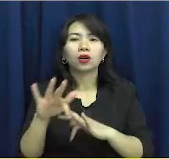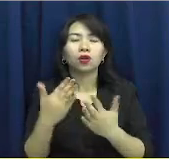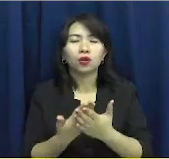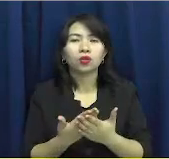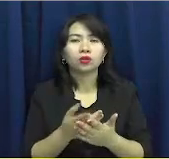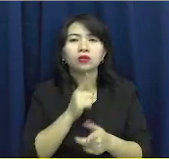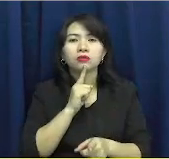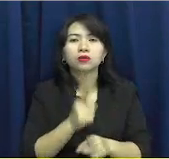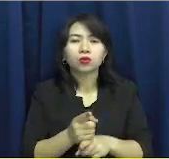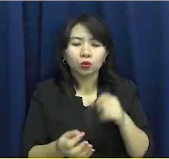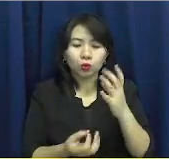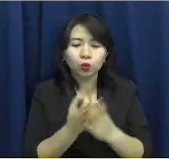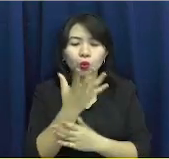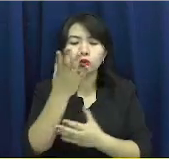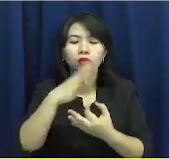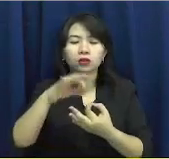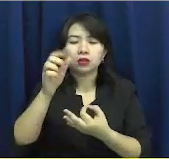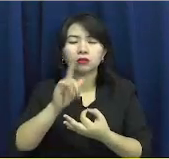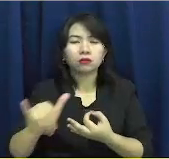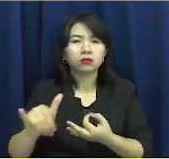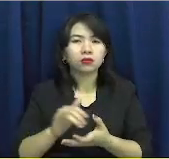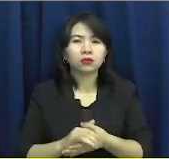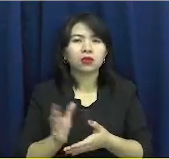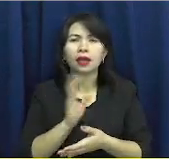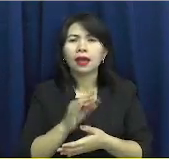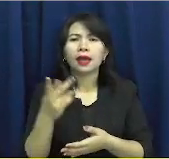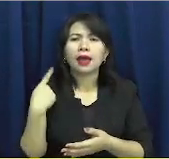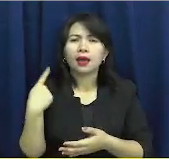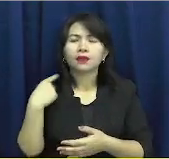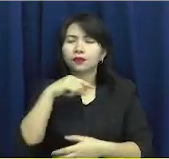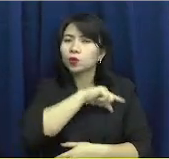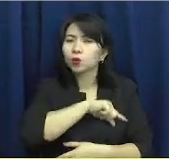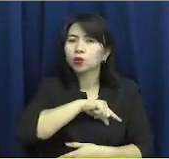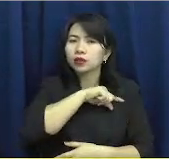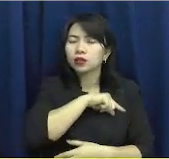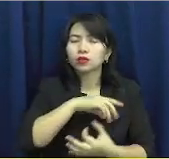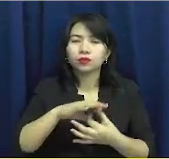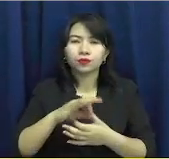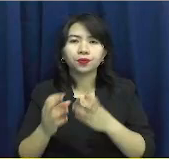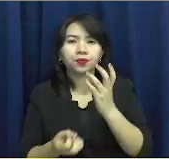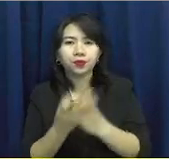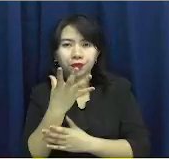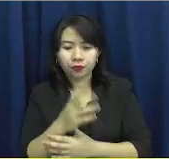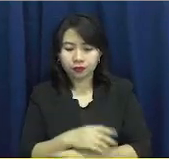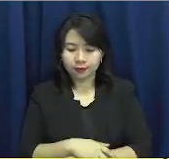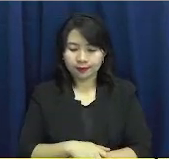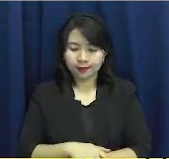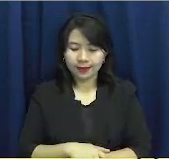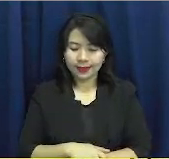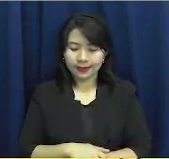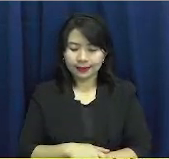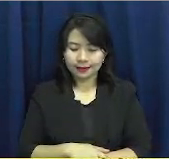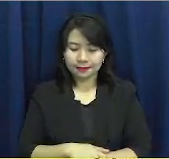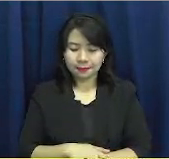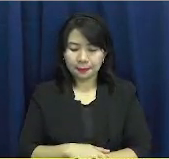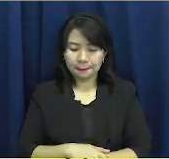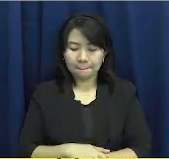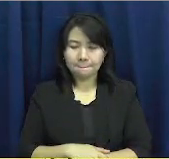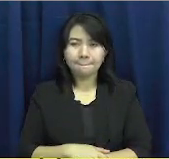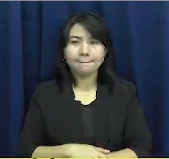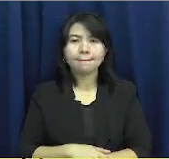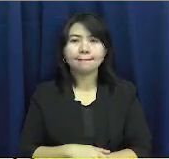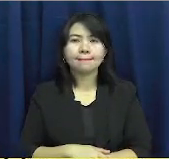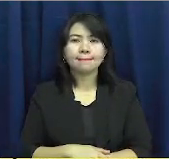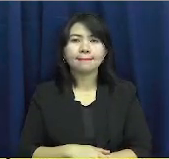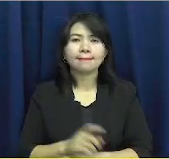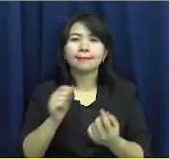they are really growing spiritually. And there's the quality of their growth. Bakit? Akalain mo, yung